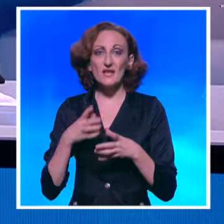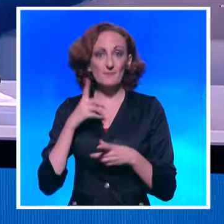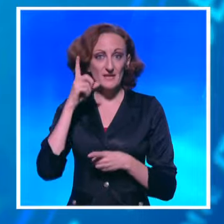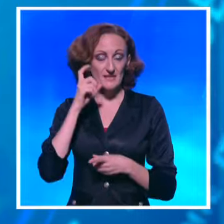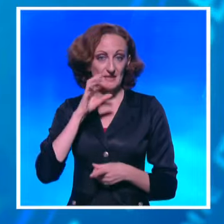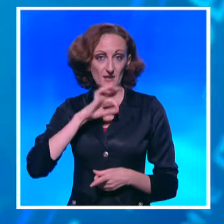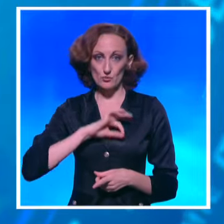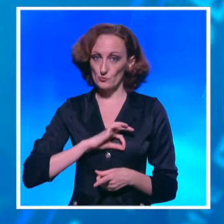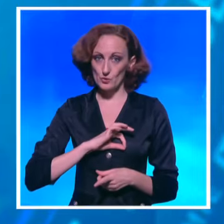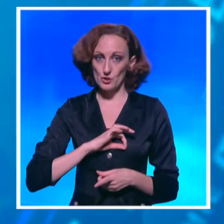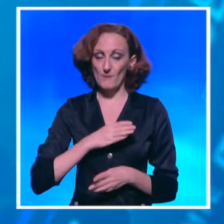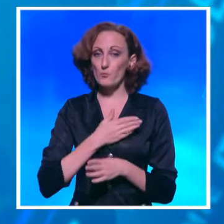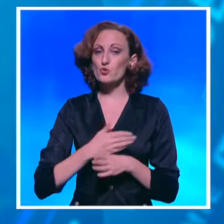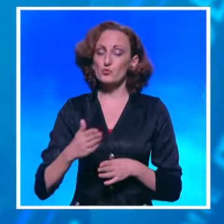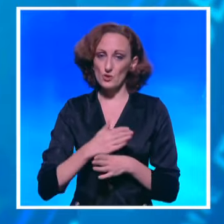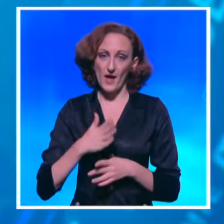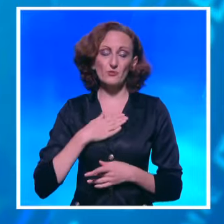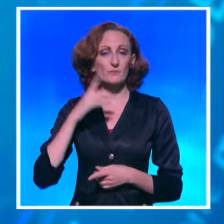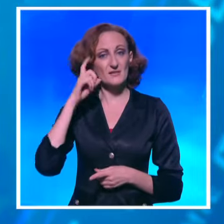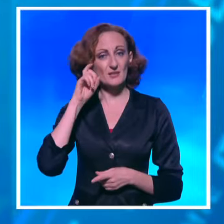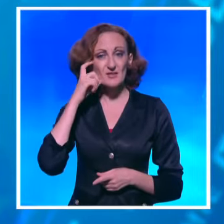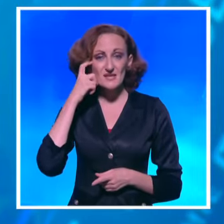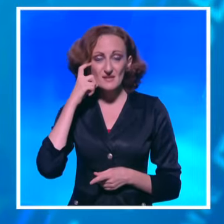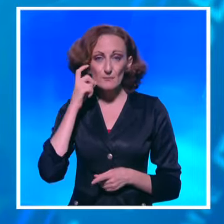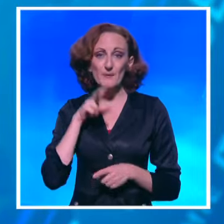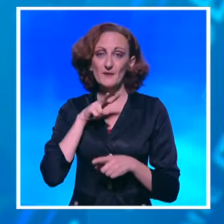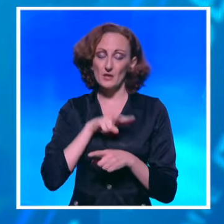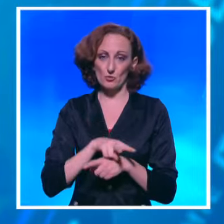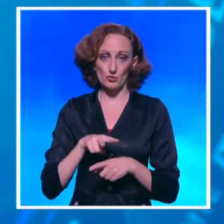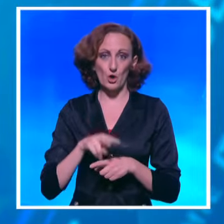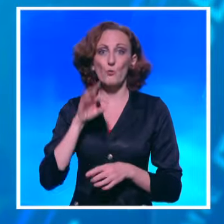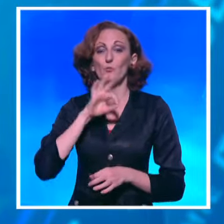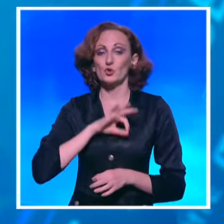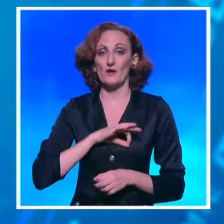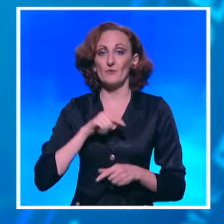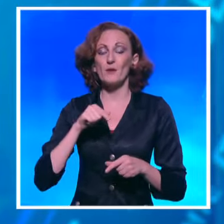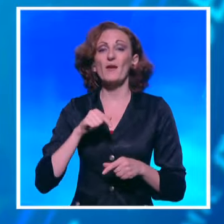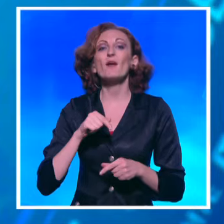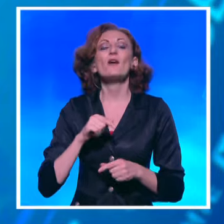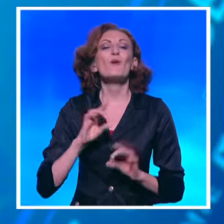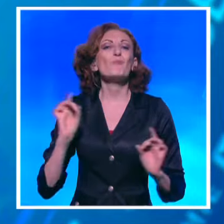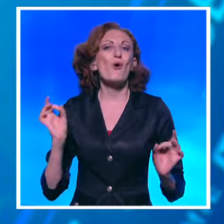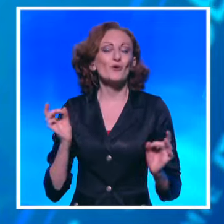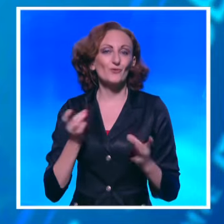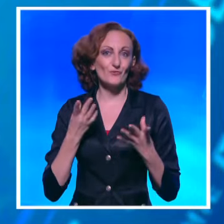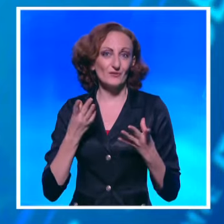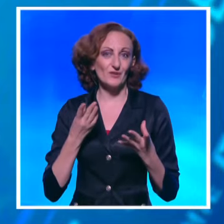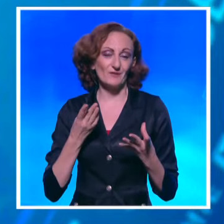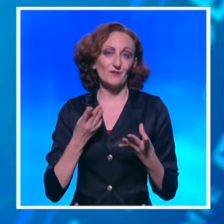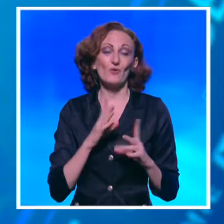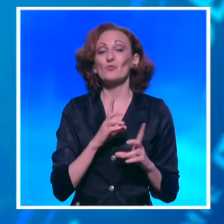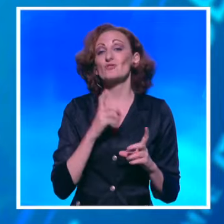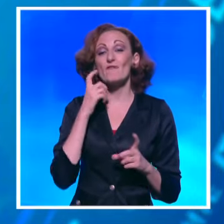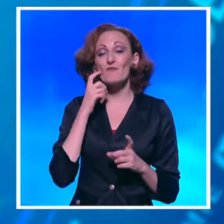фучи? Да, постоянно имаме сигнали за съмнения, за контрол. Получаваме сега, стават все по-иновативни, освен в бакалиите, където им, на